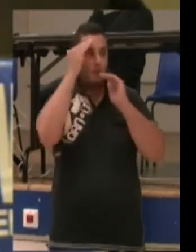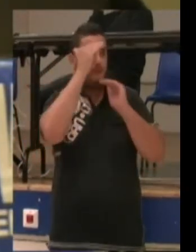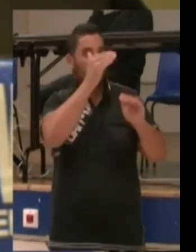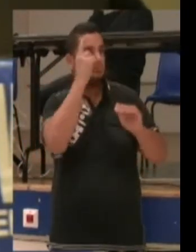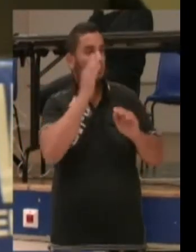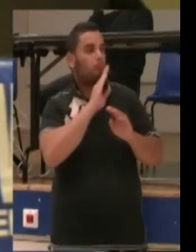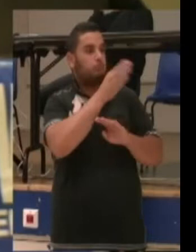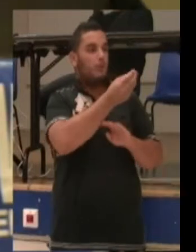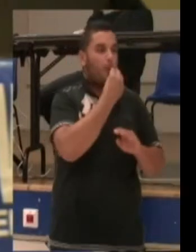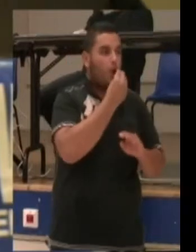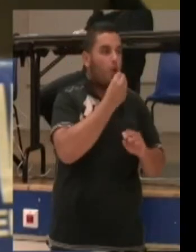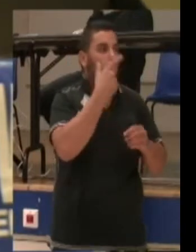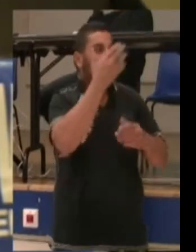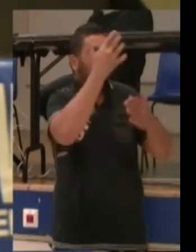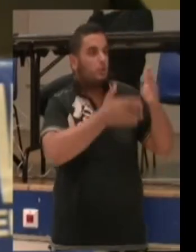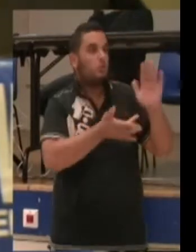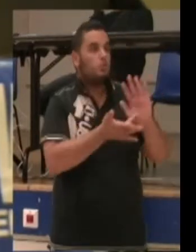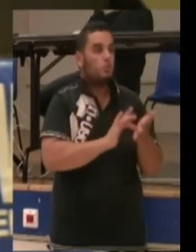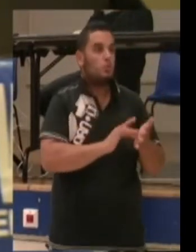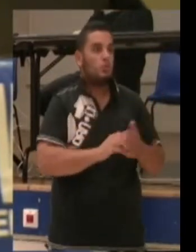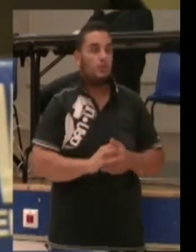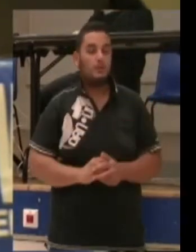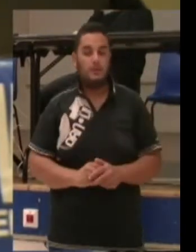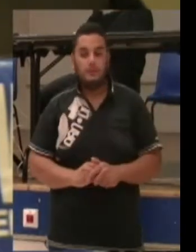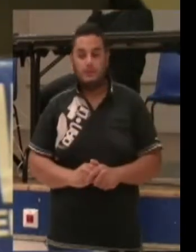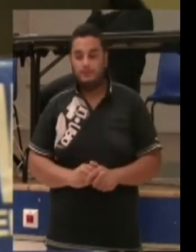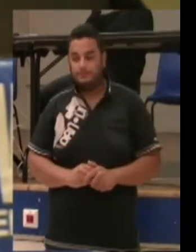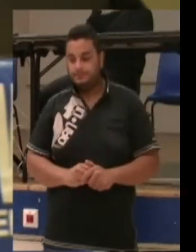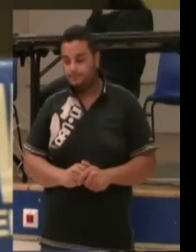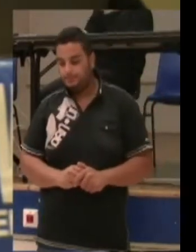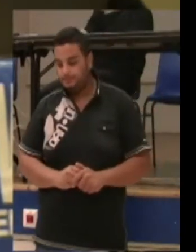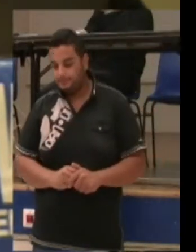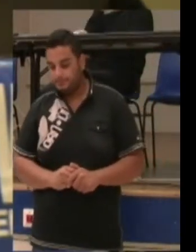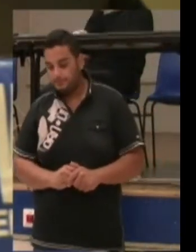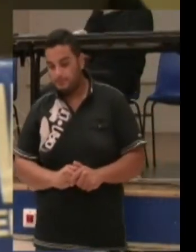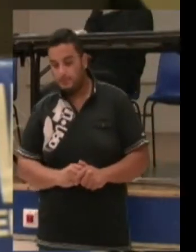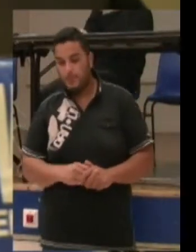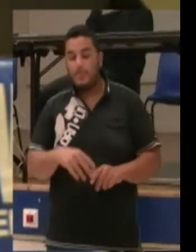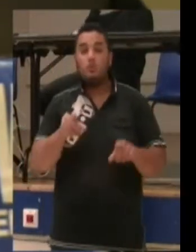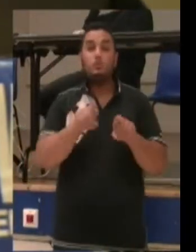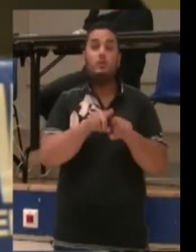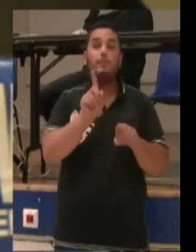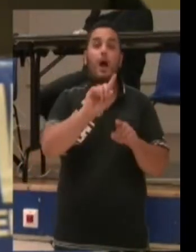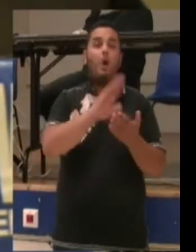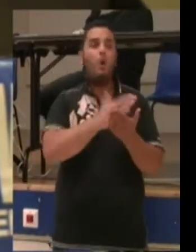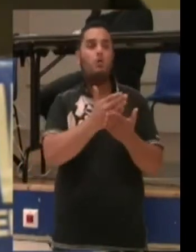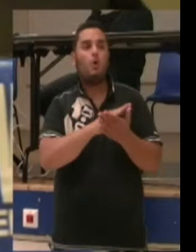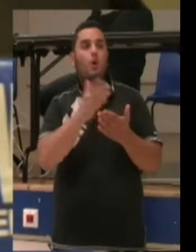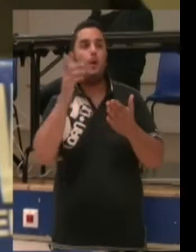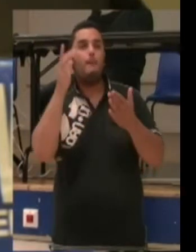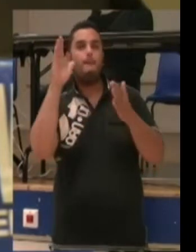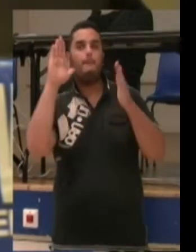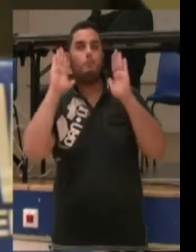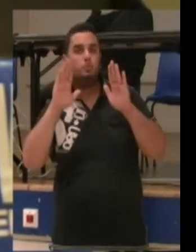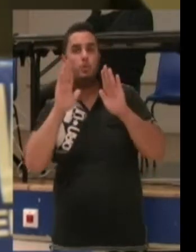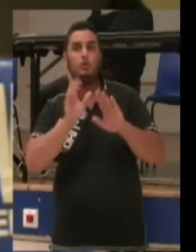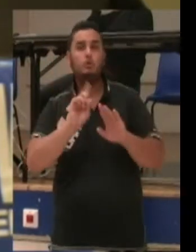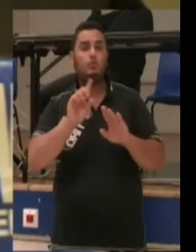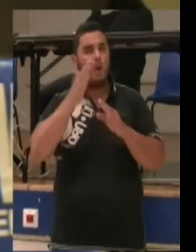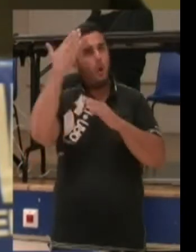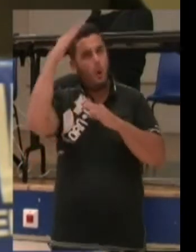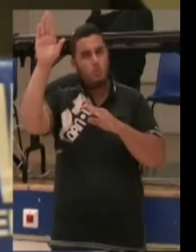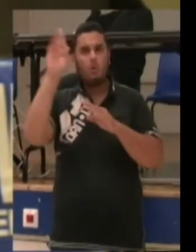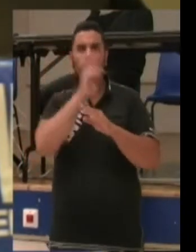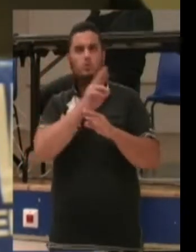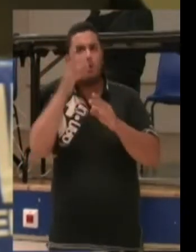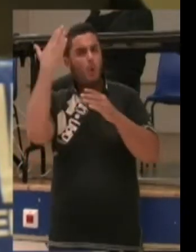résister, comme je vous disais, pas seulement entre musulmans, mais également avec toutes les bonnes volontés, qu'ils soient musulmans ou non.